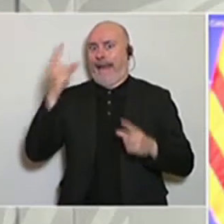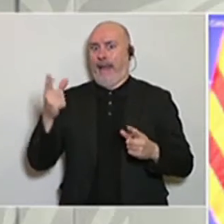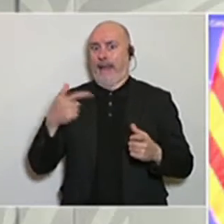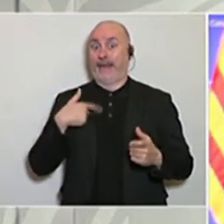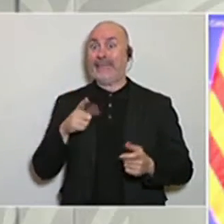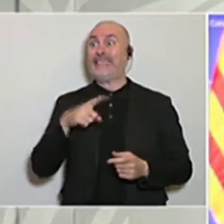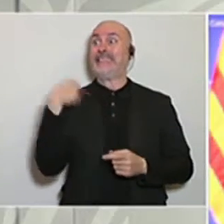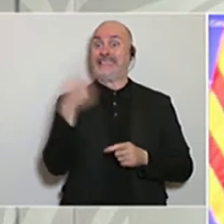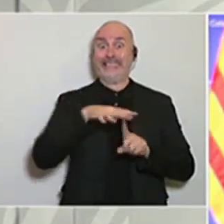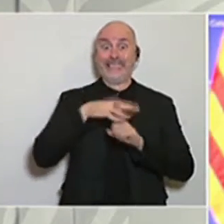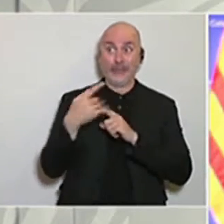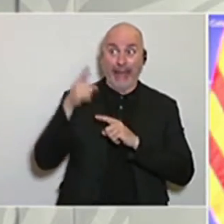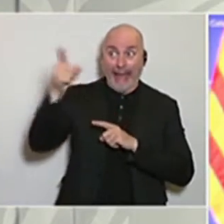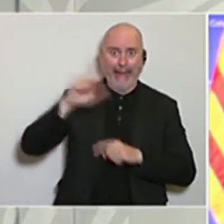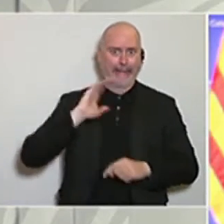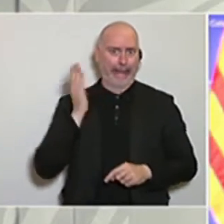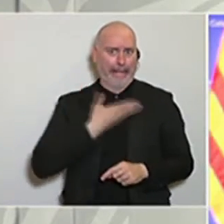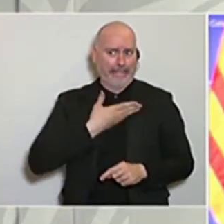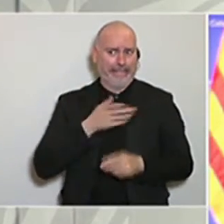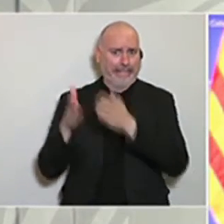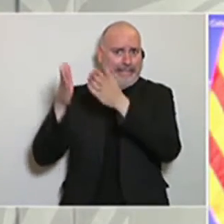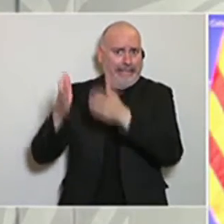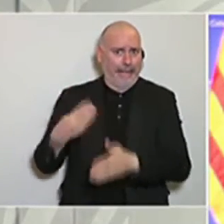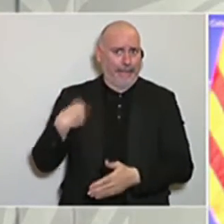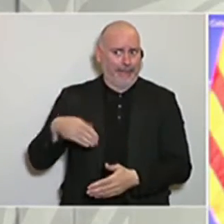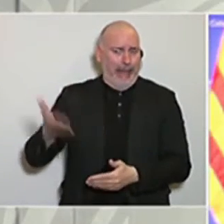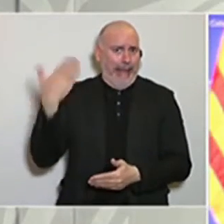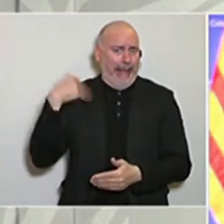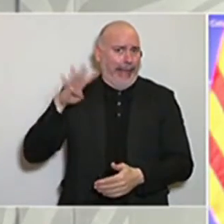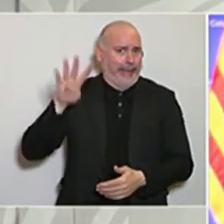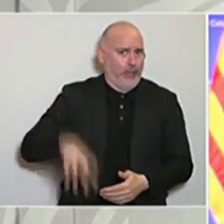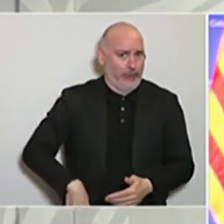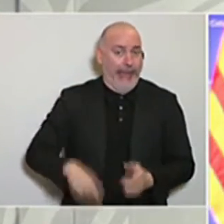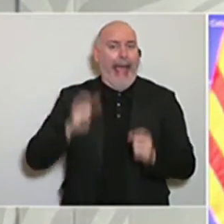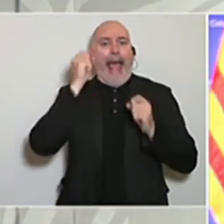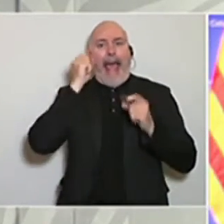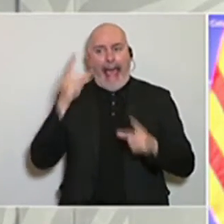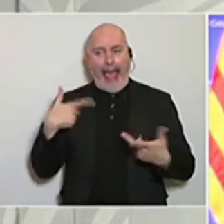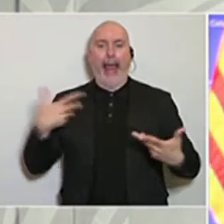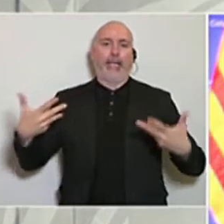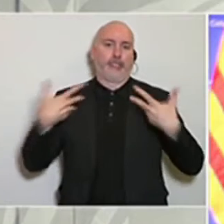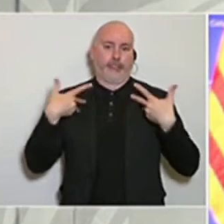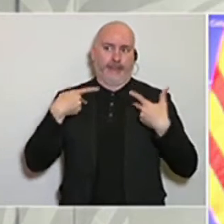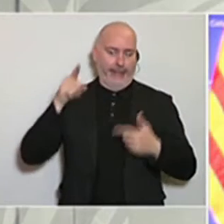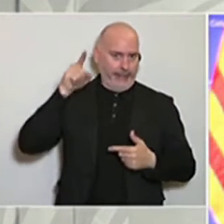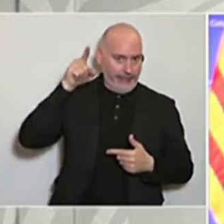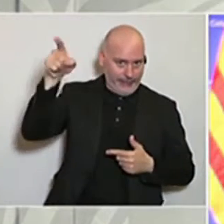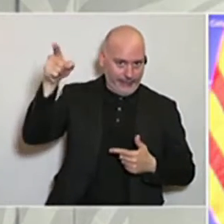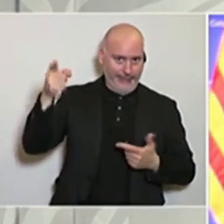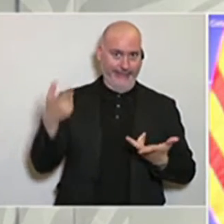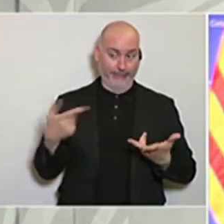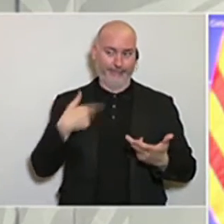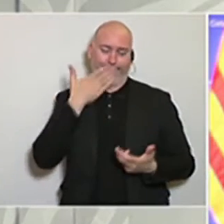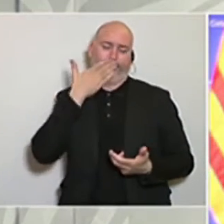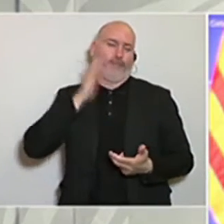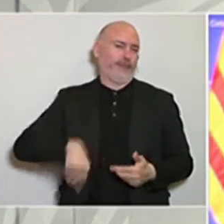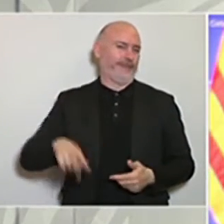carns doncs, les males praxis d'aquesta persona, ara se n'adonen doncs, que aquesta persona no era la que havia adequada per estar al